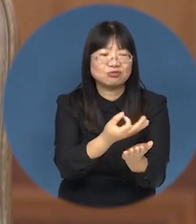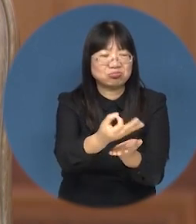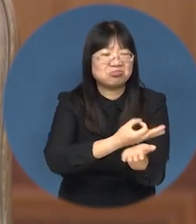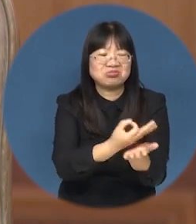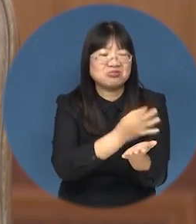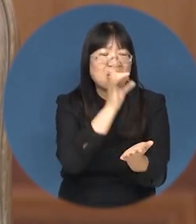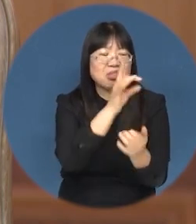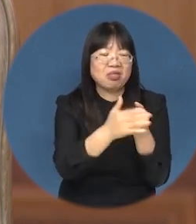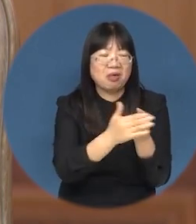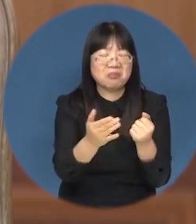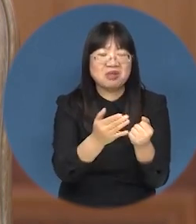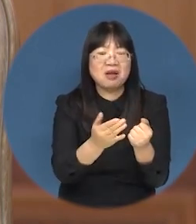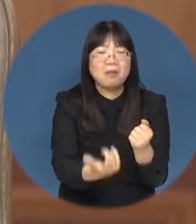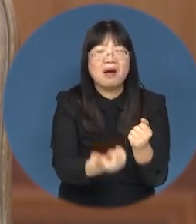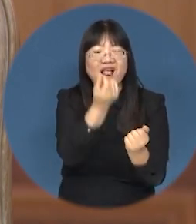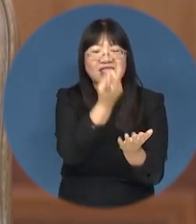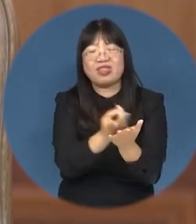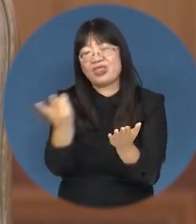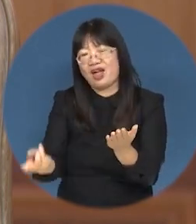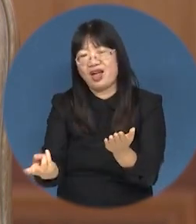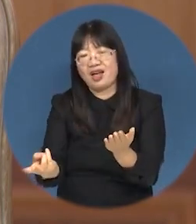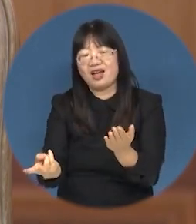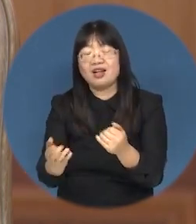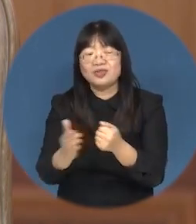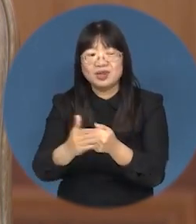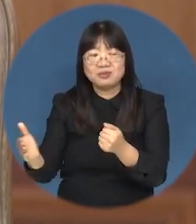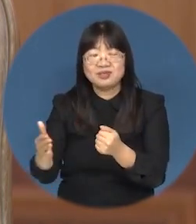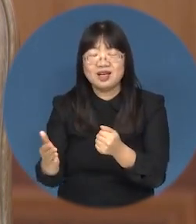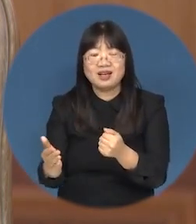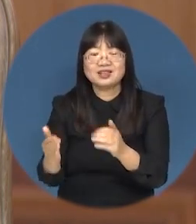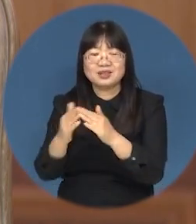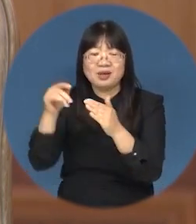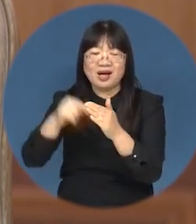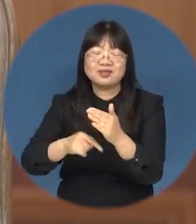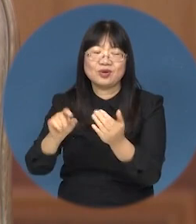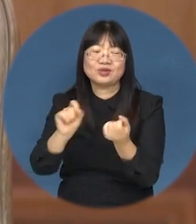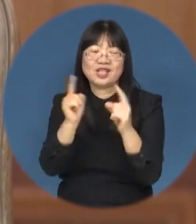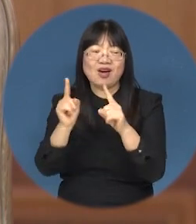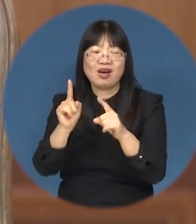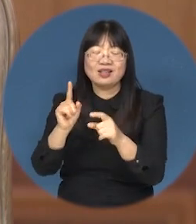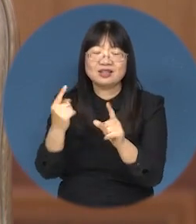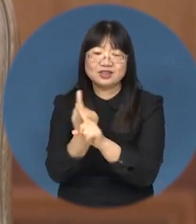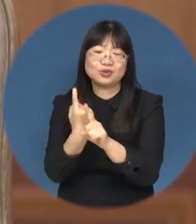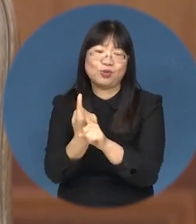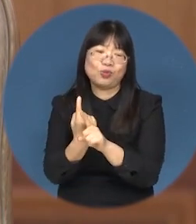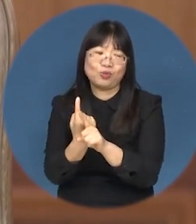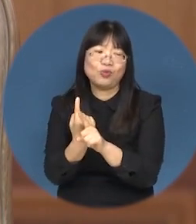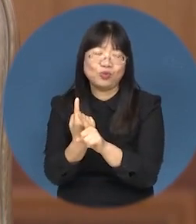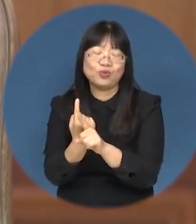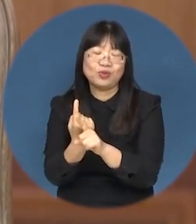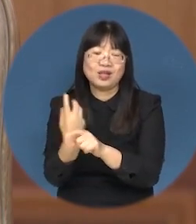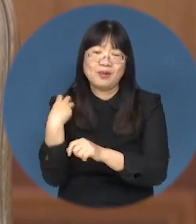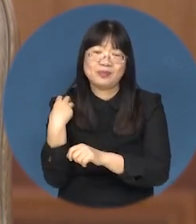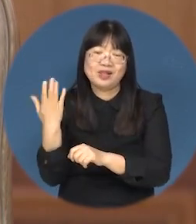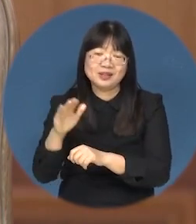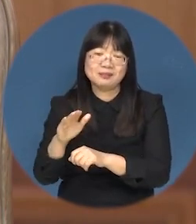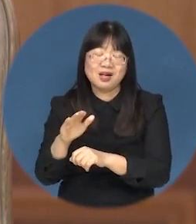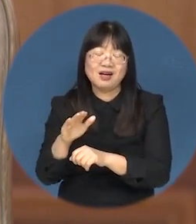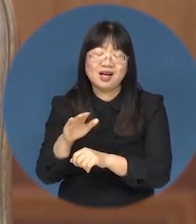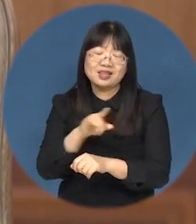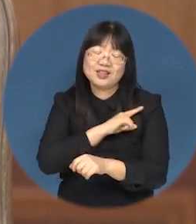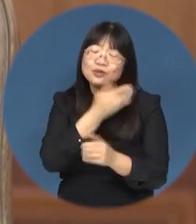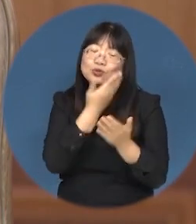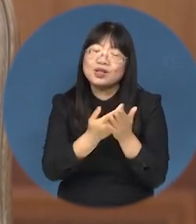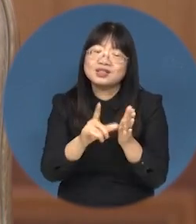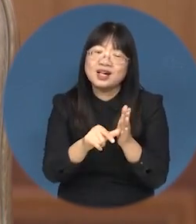데가 없어요. 그러면 집에서 이제 재활하고 해야 되지 않습니까? 근데 사실은 그때부터가 굉장히 중요한 부분 시간이거든요. 초기가